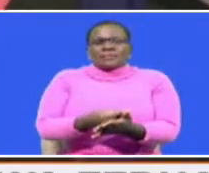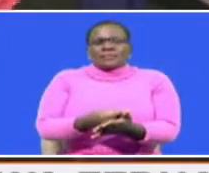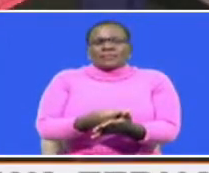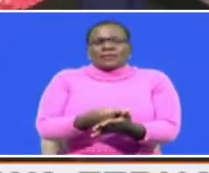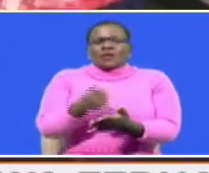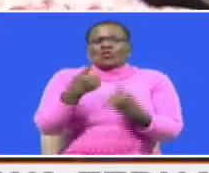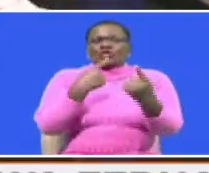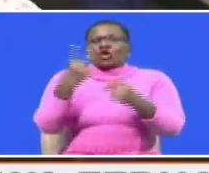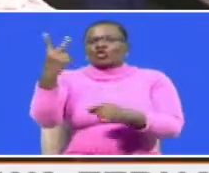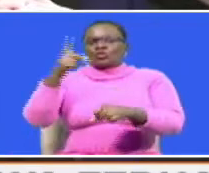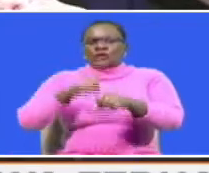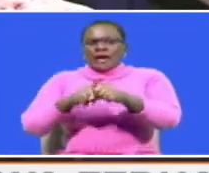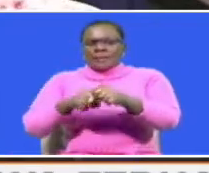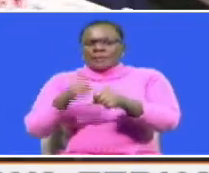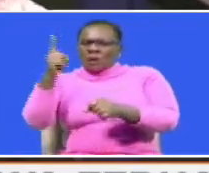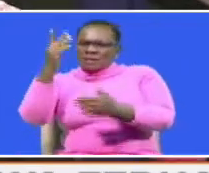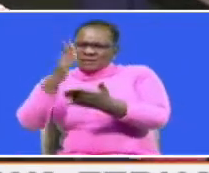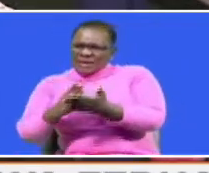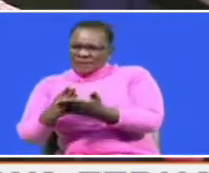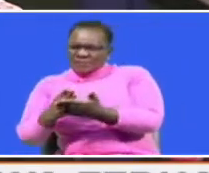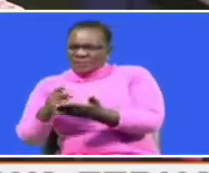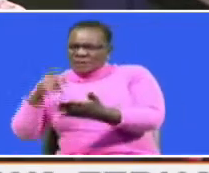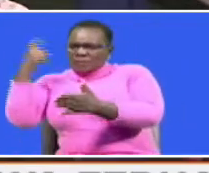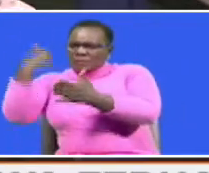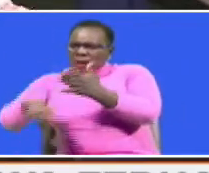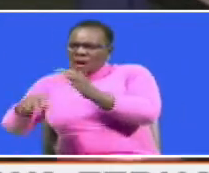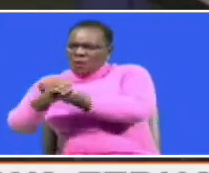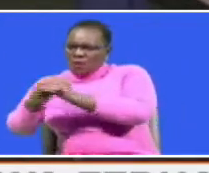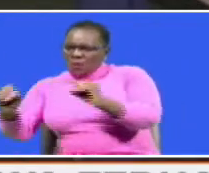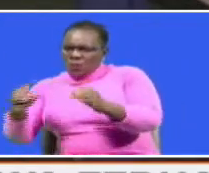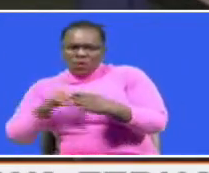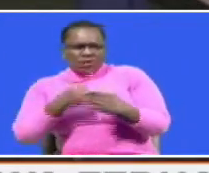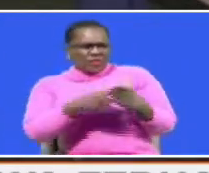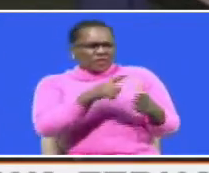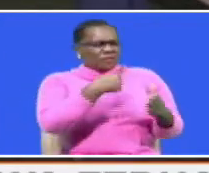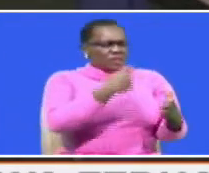Kwa one side unasema watu wasitoe ushuru, tena unasema tunataka